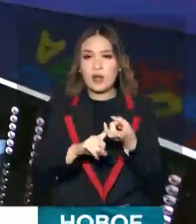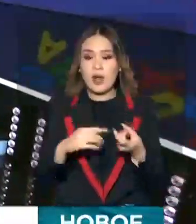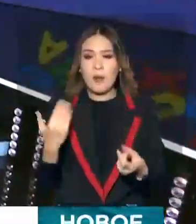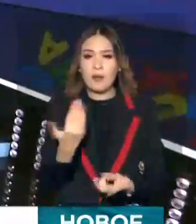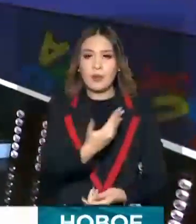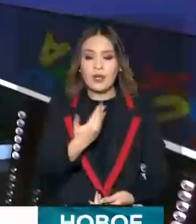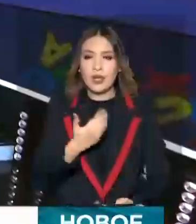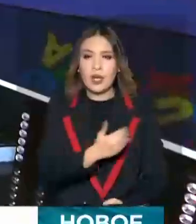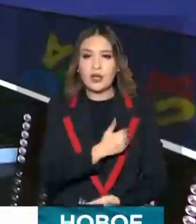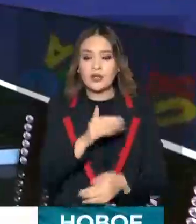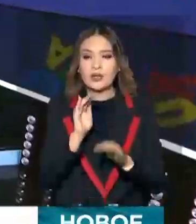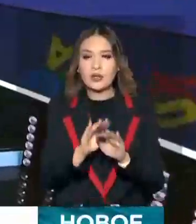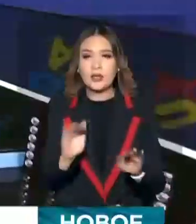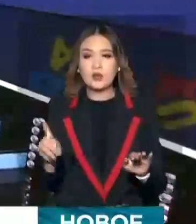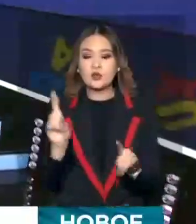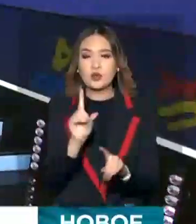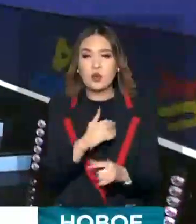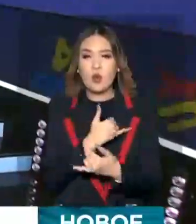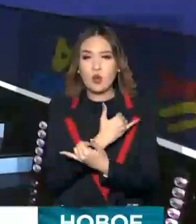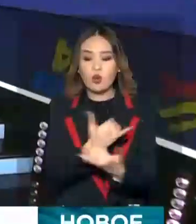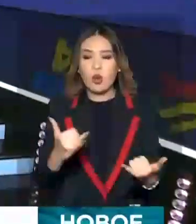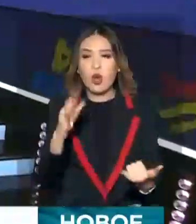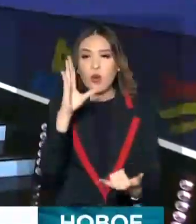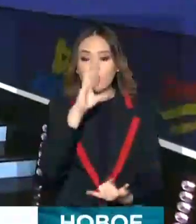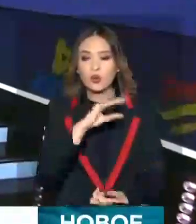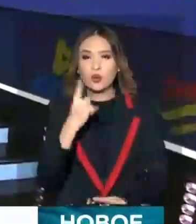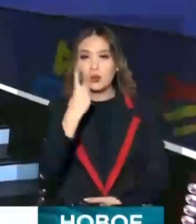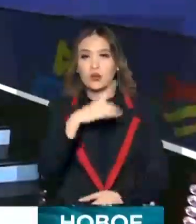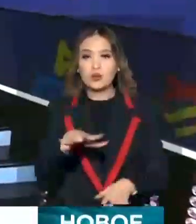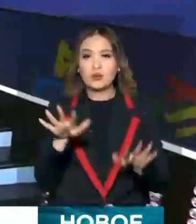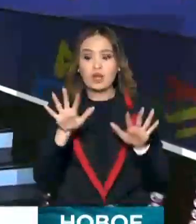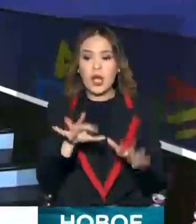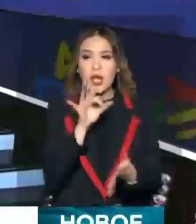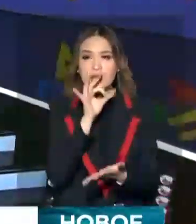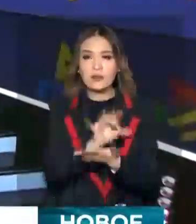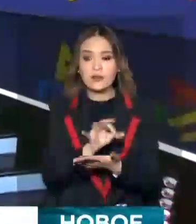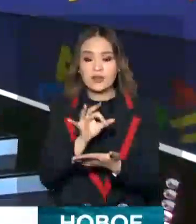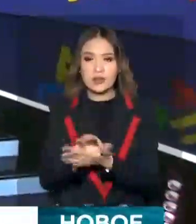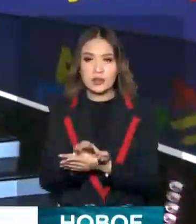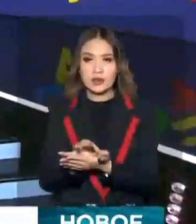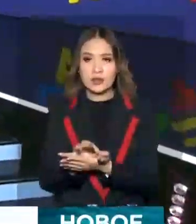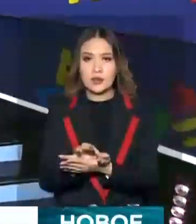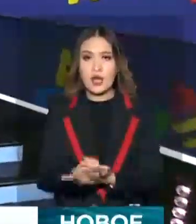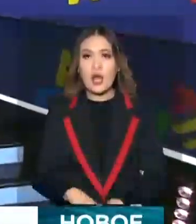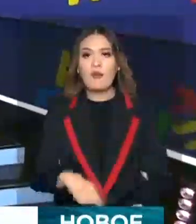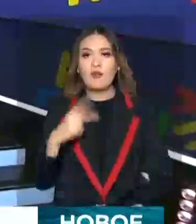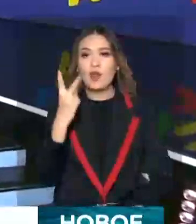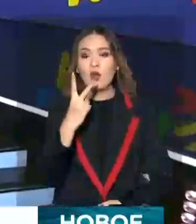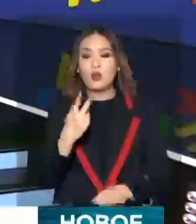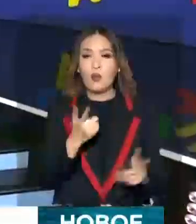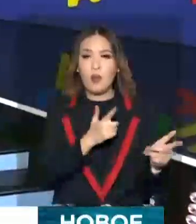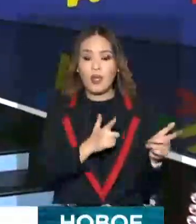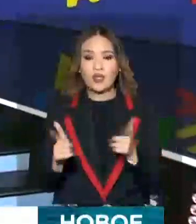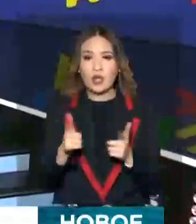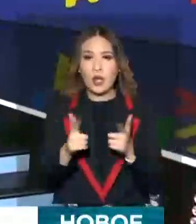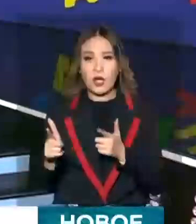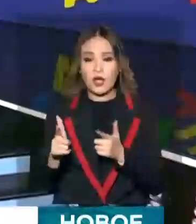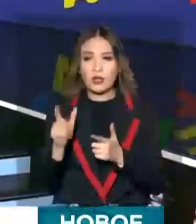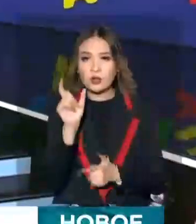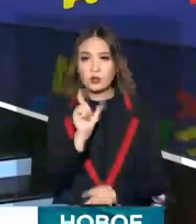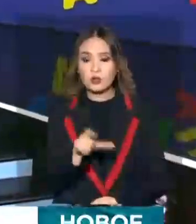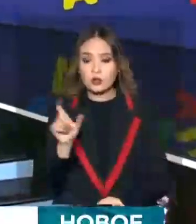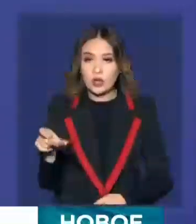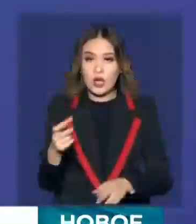условия создаем для детей в дошкольном организации. Первый, значит, ответственность дошкольных организаций. Второе, это подготовка кадров.